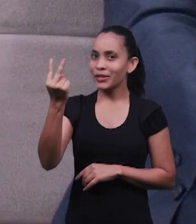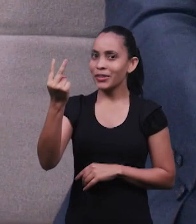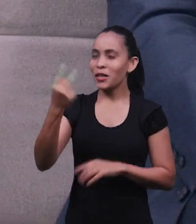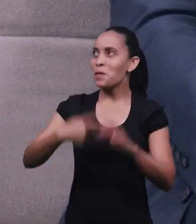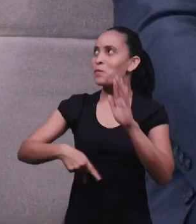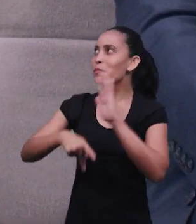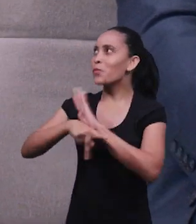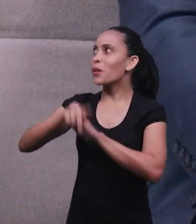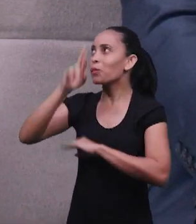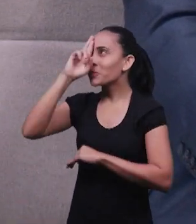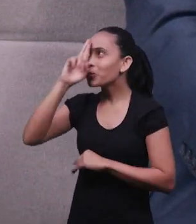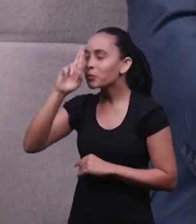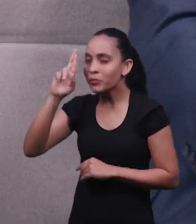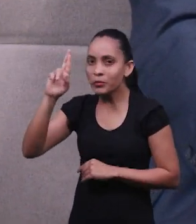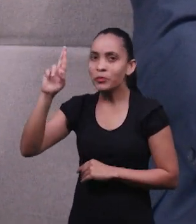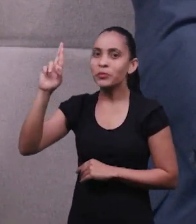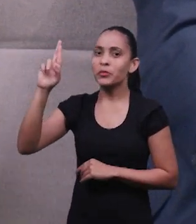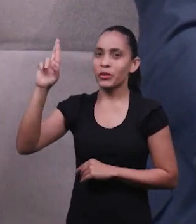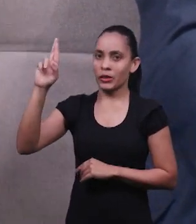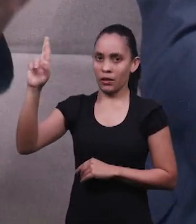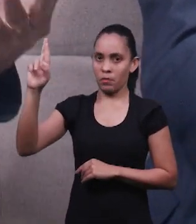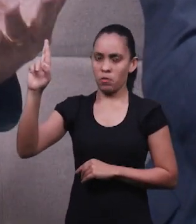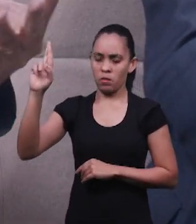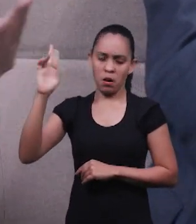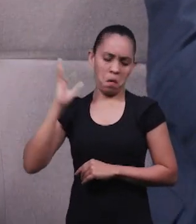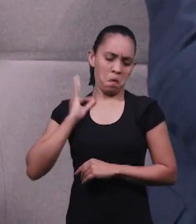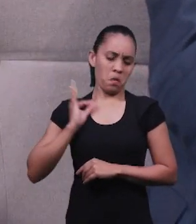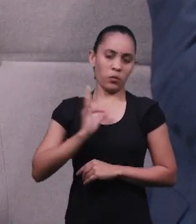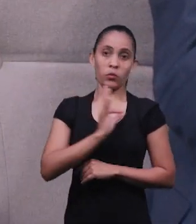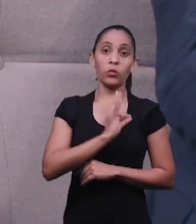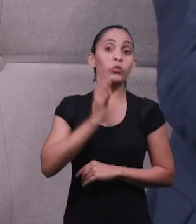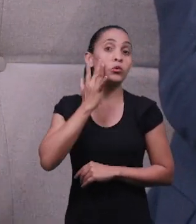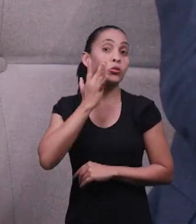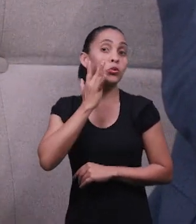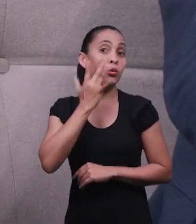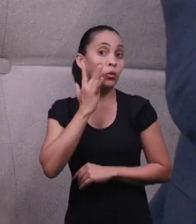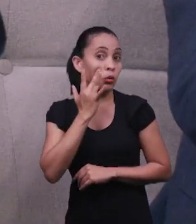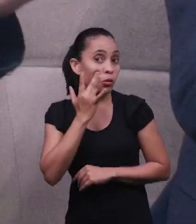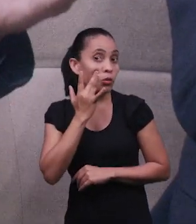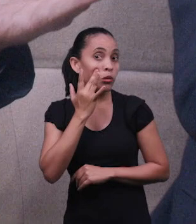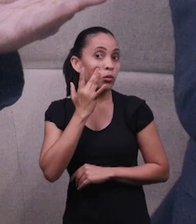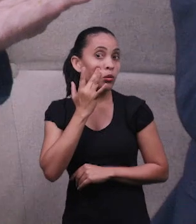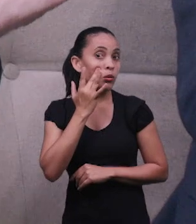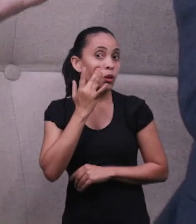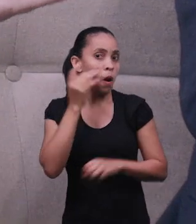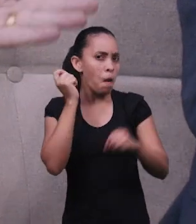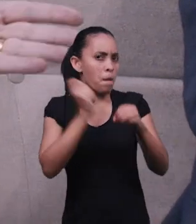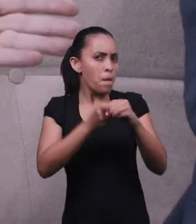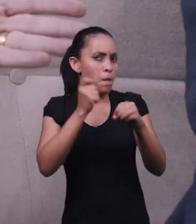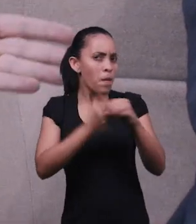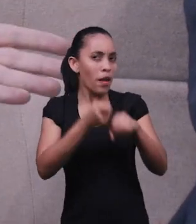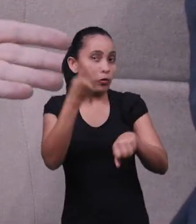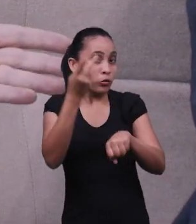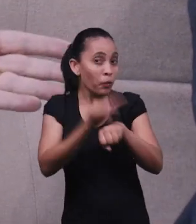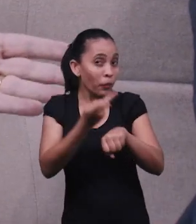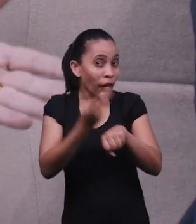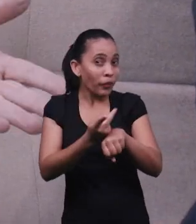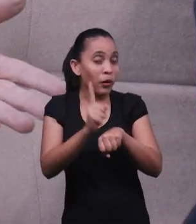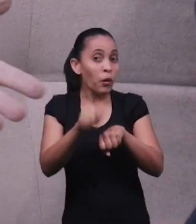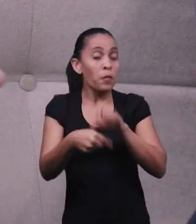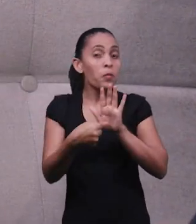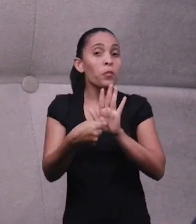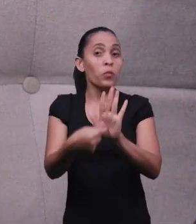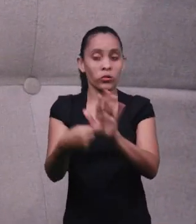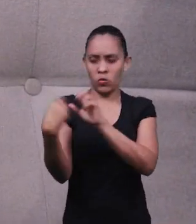célestes. Donc des colliers en or que nous te ferons avec des clous en argent. L'or parle de pouvoir. Le